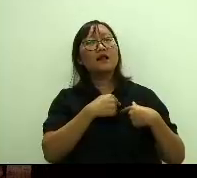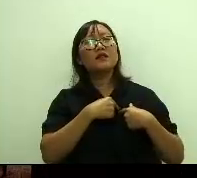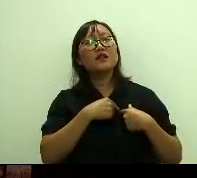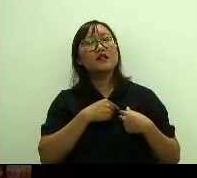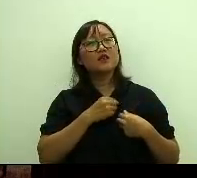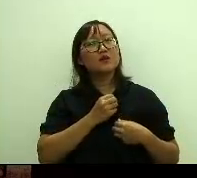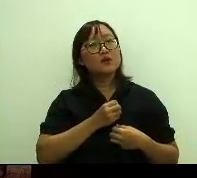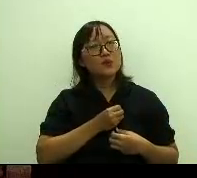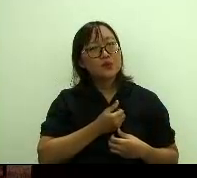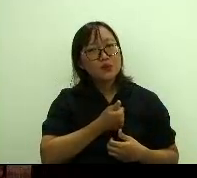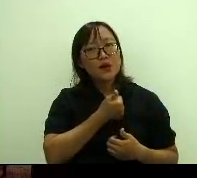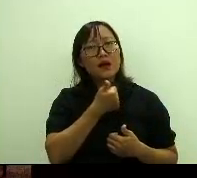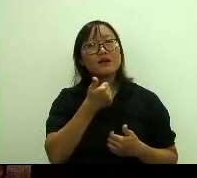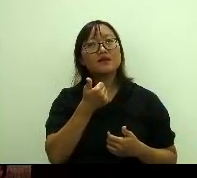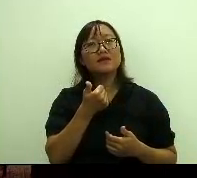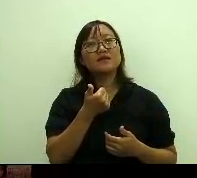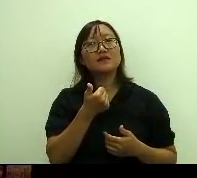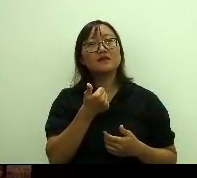lebih penuh.